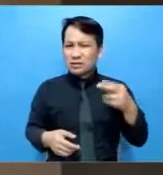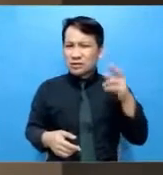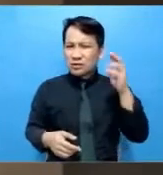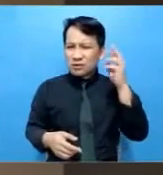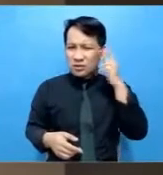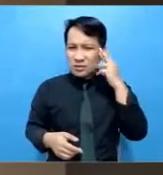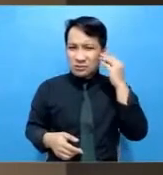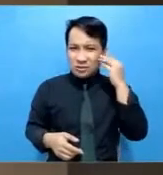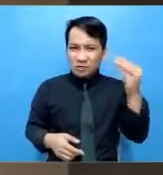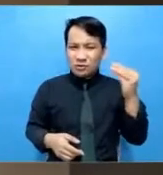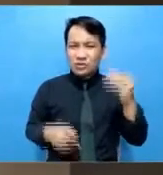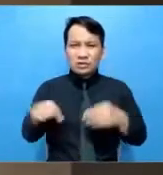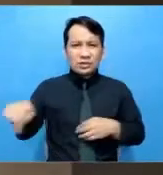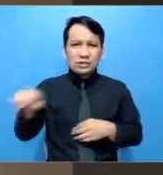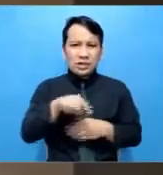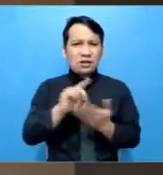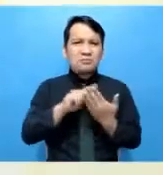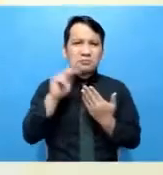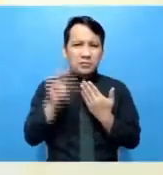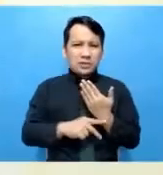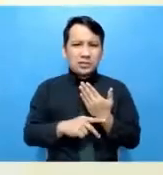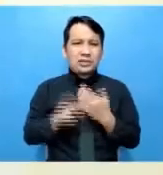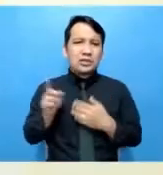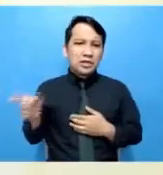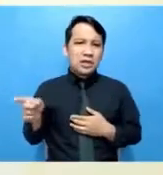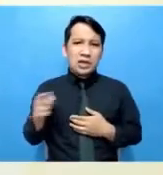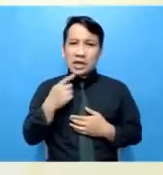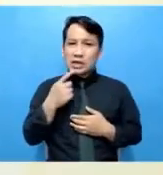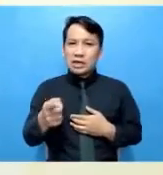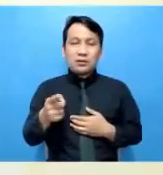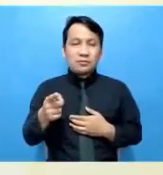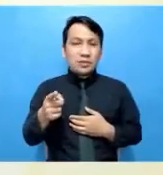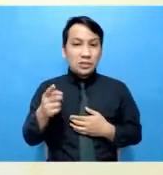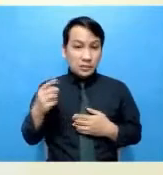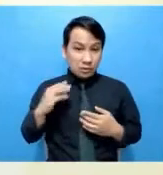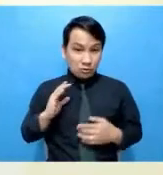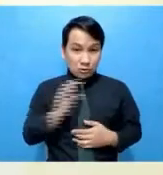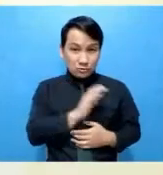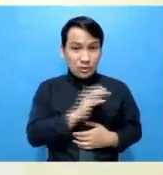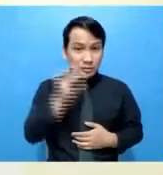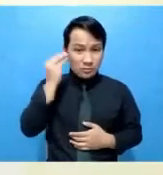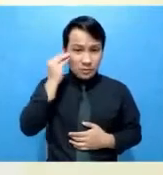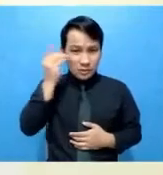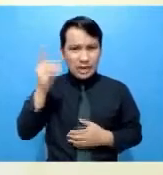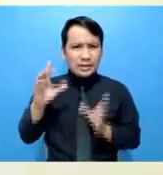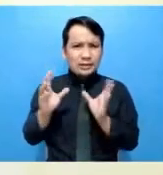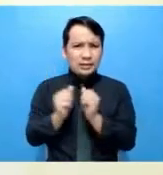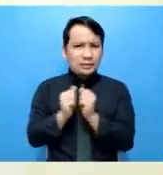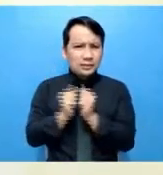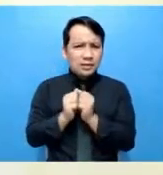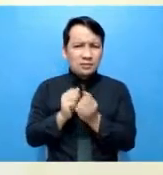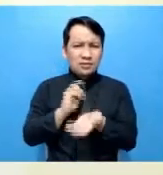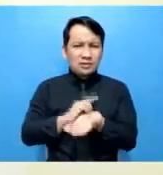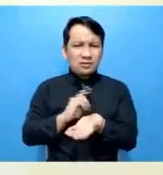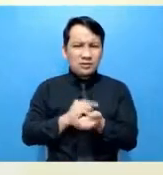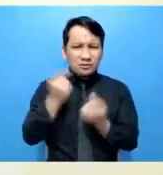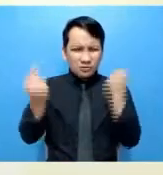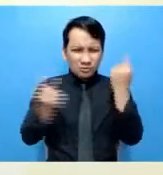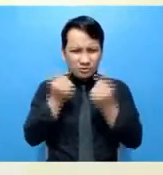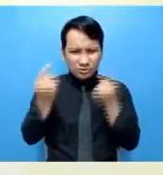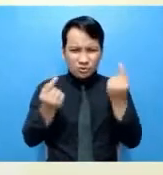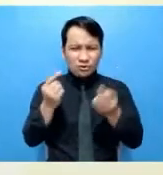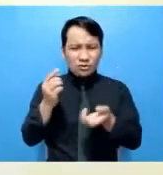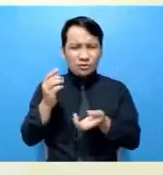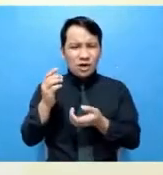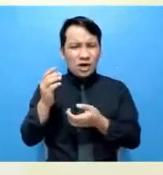ang nasa likod ng proyekto. Ayon kay Defensor, katuwang nila rito ang mga doktor mula sa grupong Concerned Doctors and